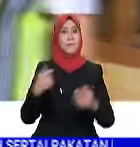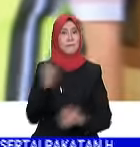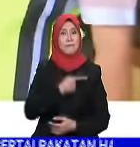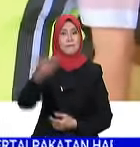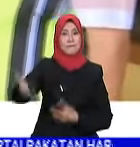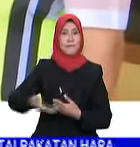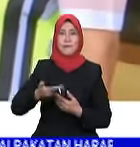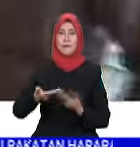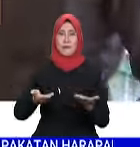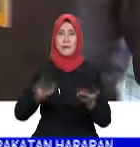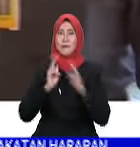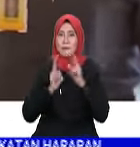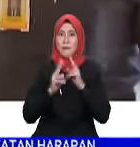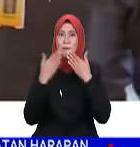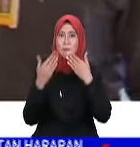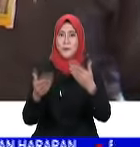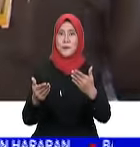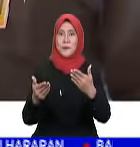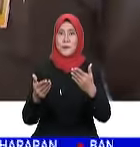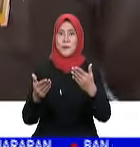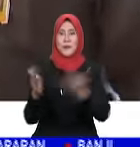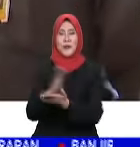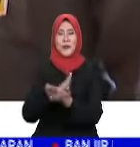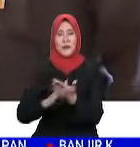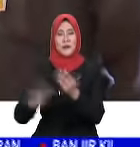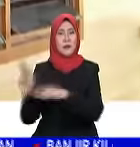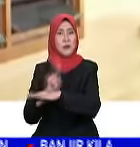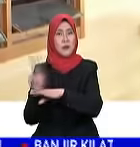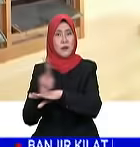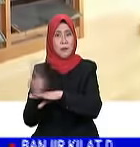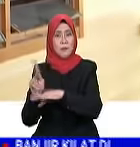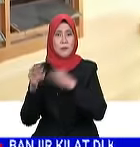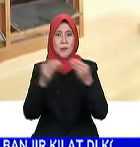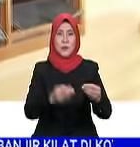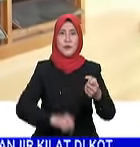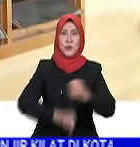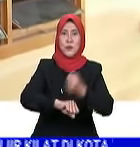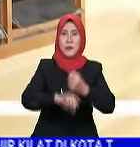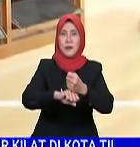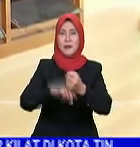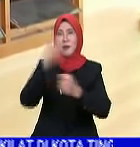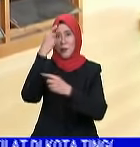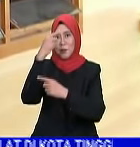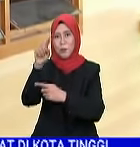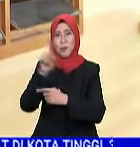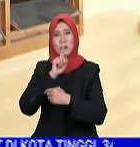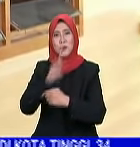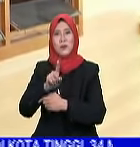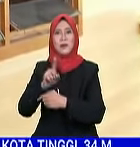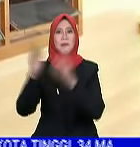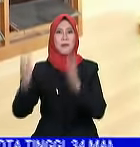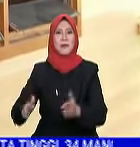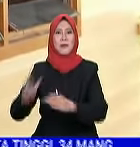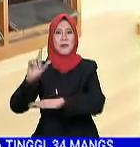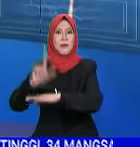mengalu-alukan dan mengucapkan terima kasih kepada sektor-sektor korporat yang memberikan sumbangan demi memastikan warga Labuan